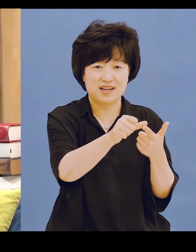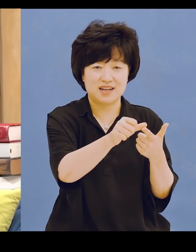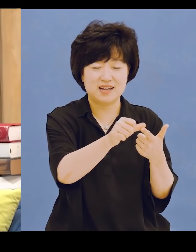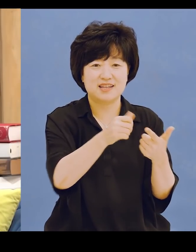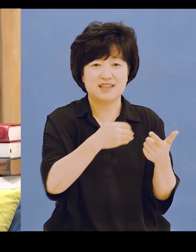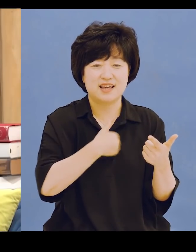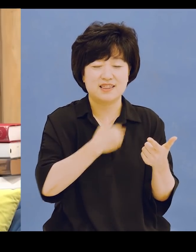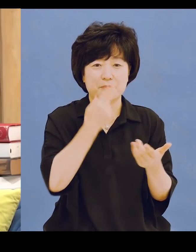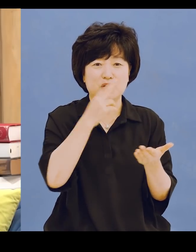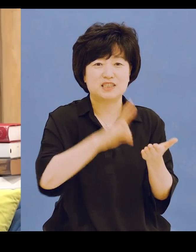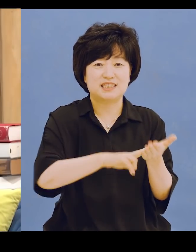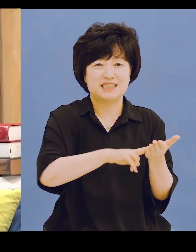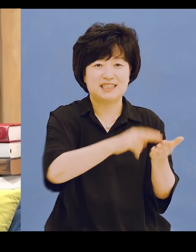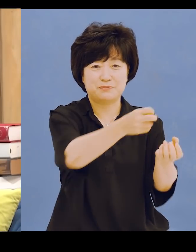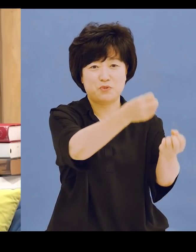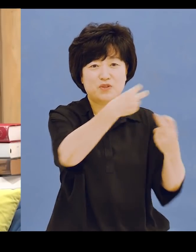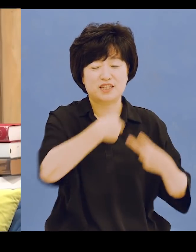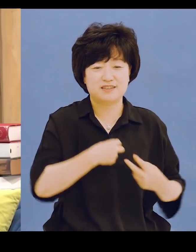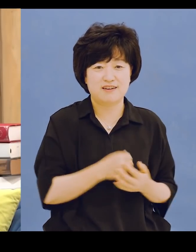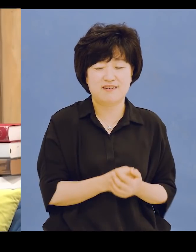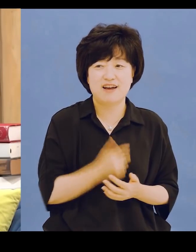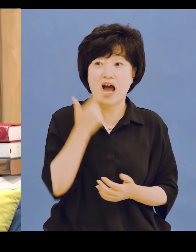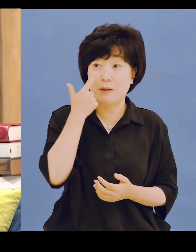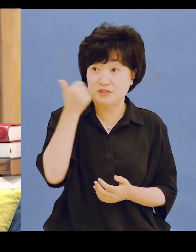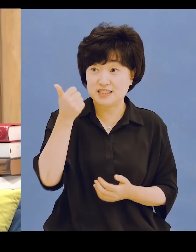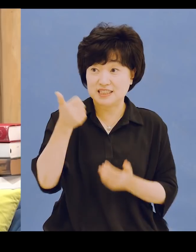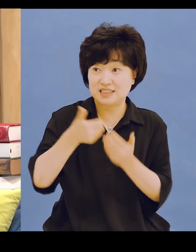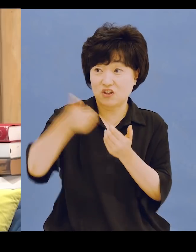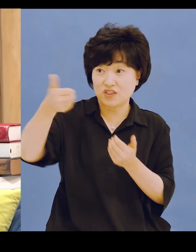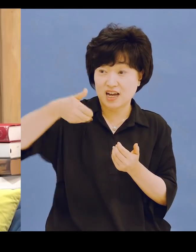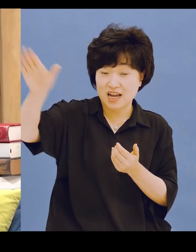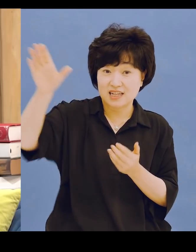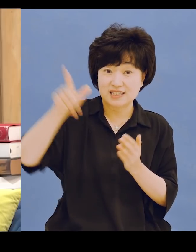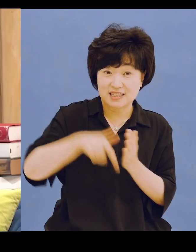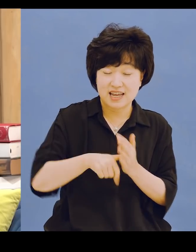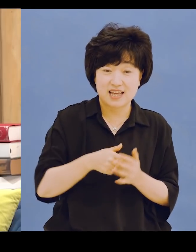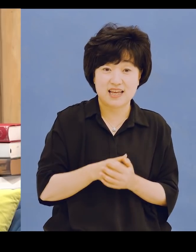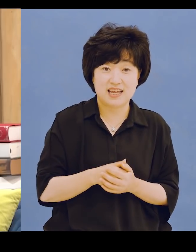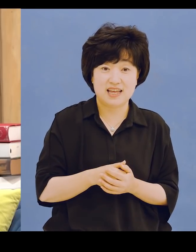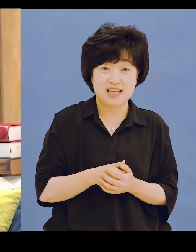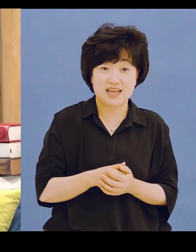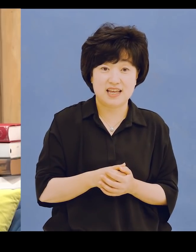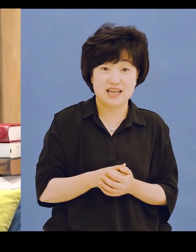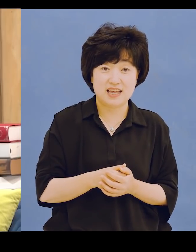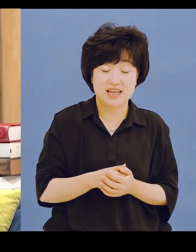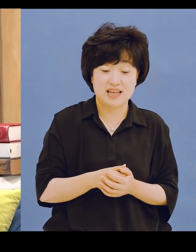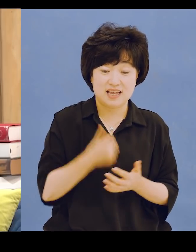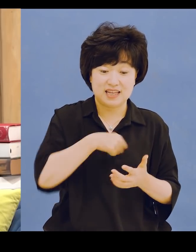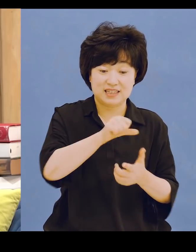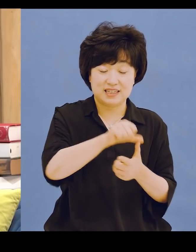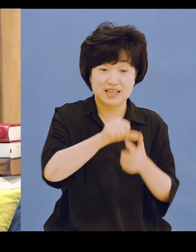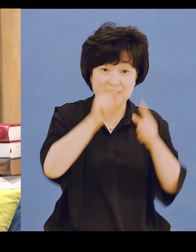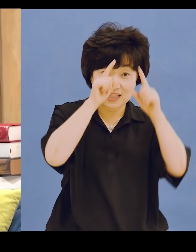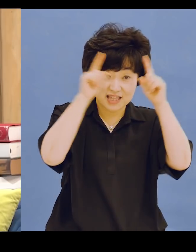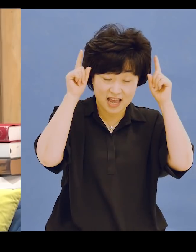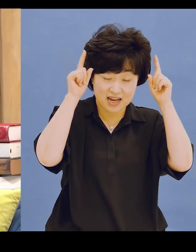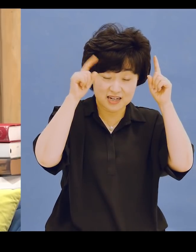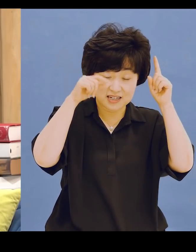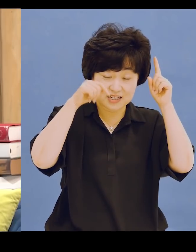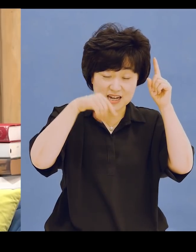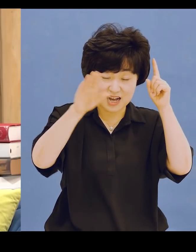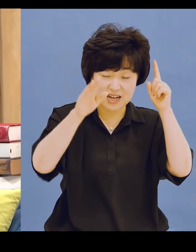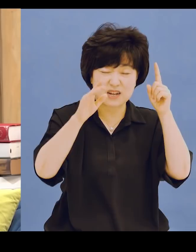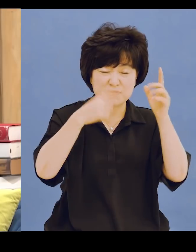나한테 이런 편지를 썼어요. 네. 아버지가 떠나실 때 우리에게 이제 애들은 대학을 가야 되니까 두고